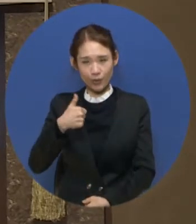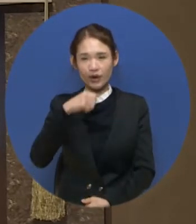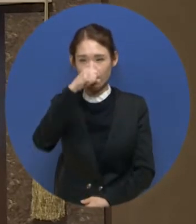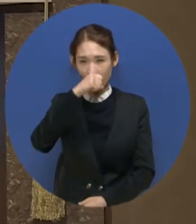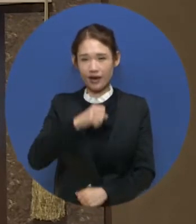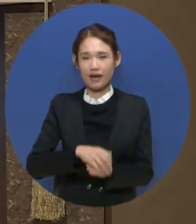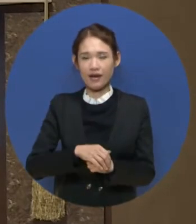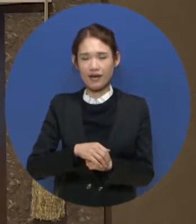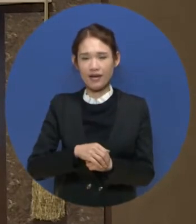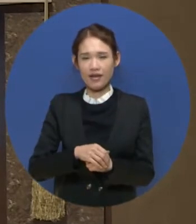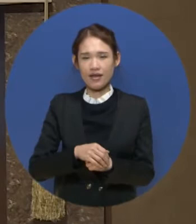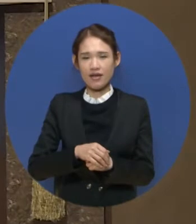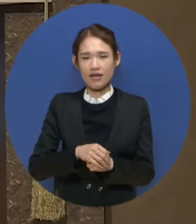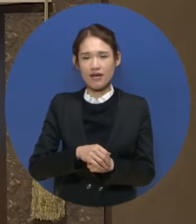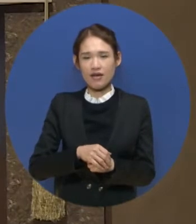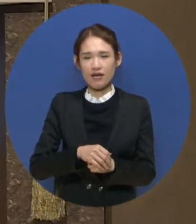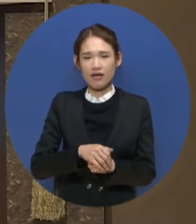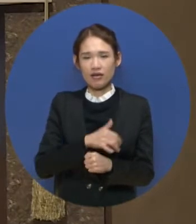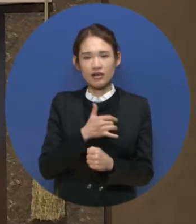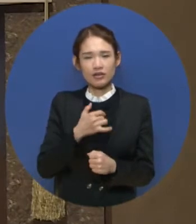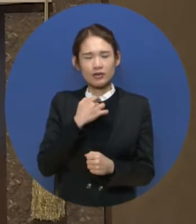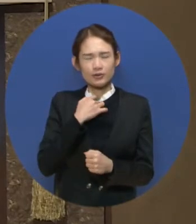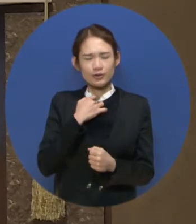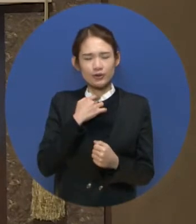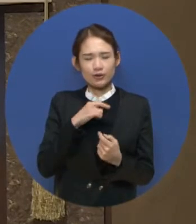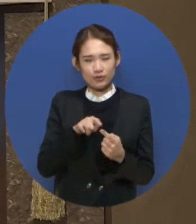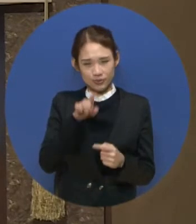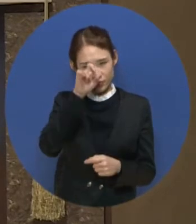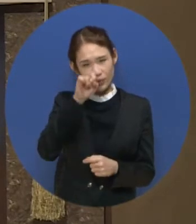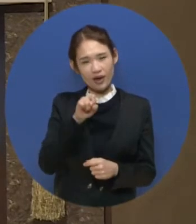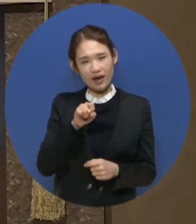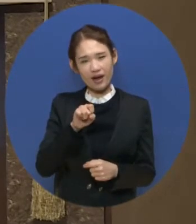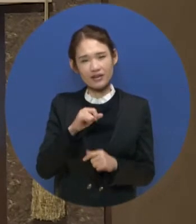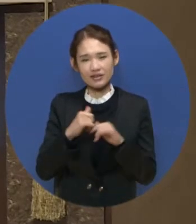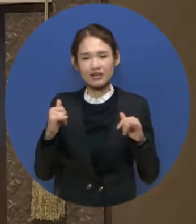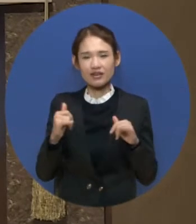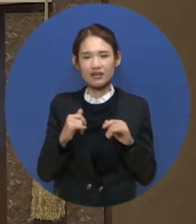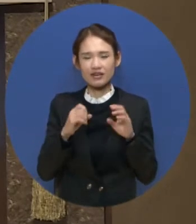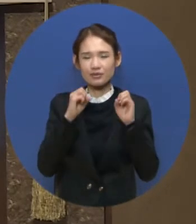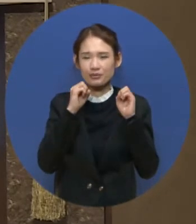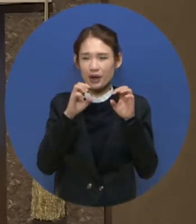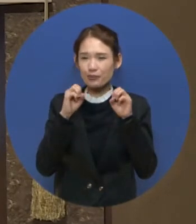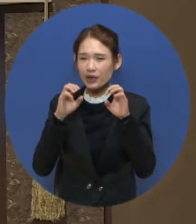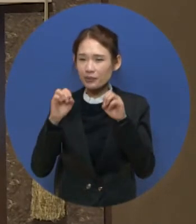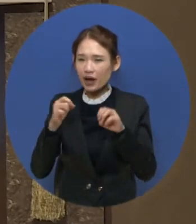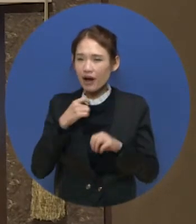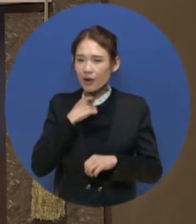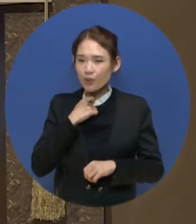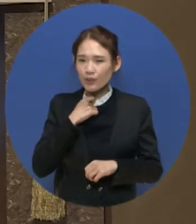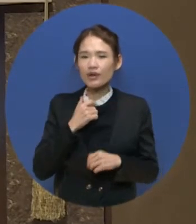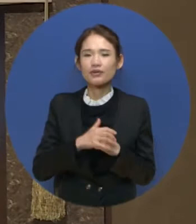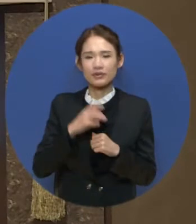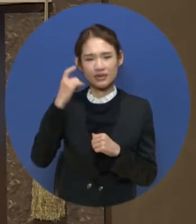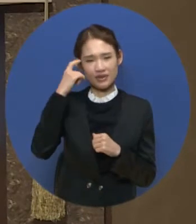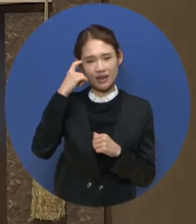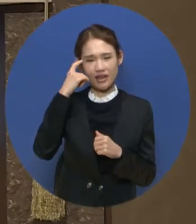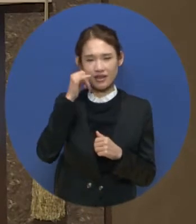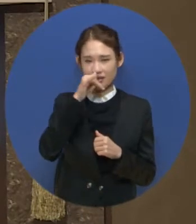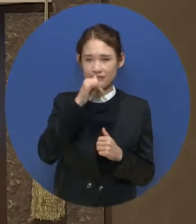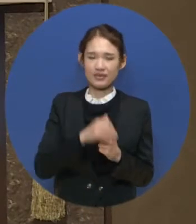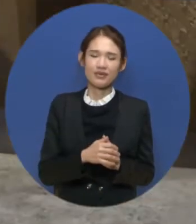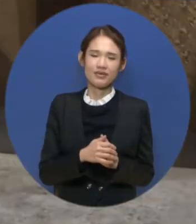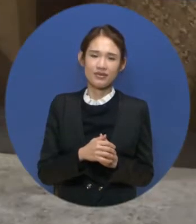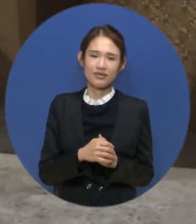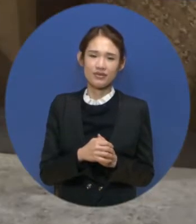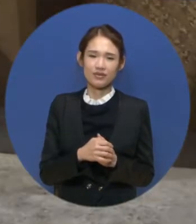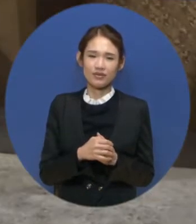있습니다. 그래서 이거는 아, 참 너무나 좋은 건데 사람들에게 널리 알려졌으면 좋겠다. 뭐 이런 생각을 좀 갖고